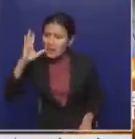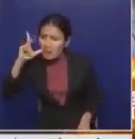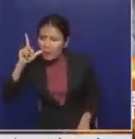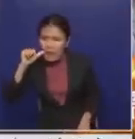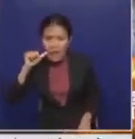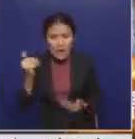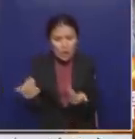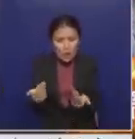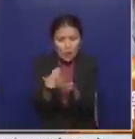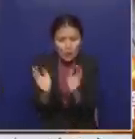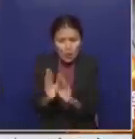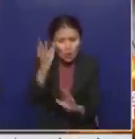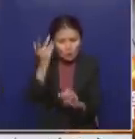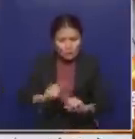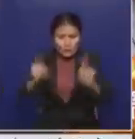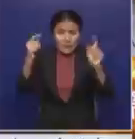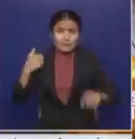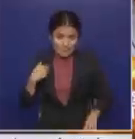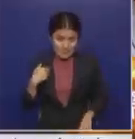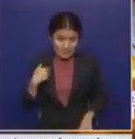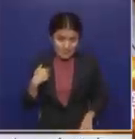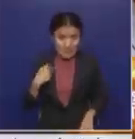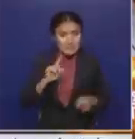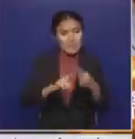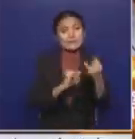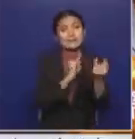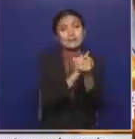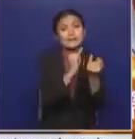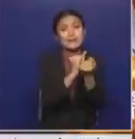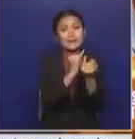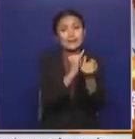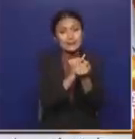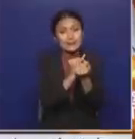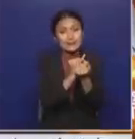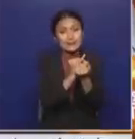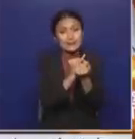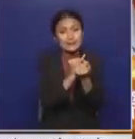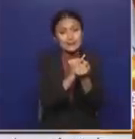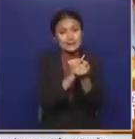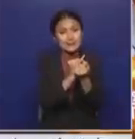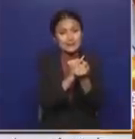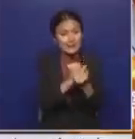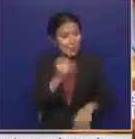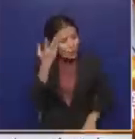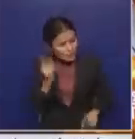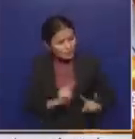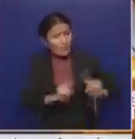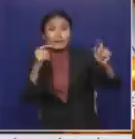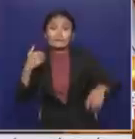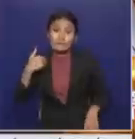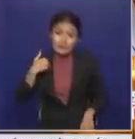ที่อยู่ในครอบครัวเดียวกันเป็นเพื่อนสนิทที่เคยกอดคอร่วมทุกข์ร่วมสุขกันมา